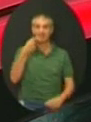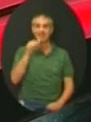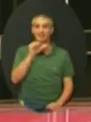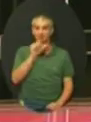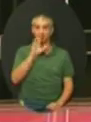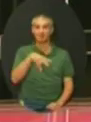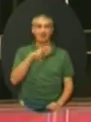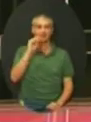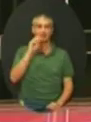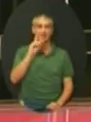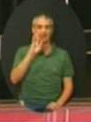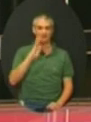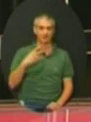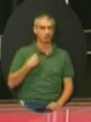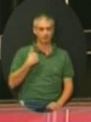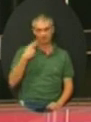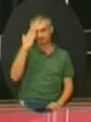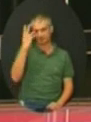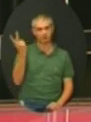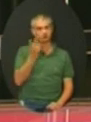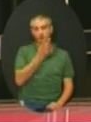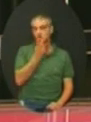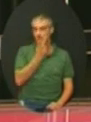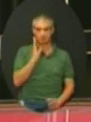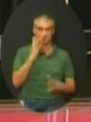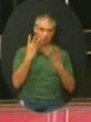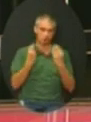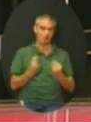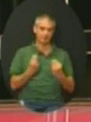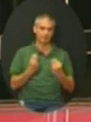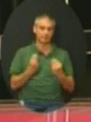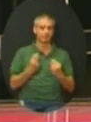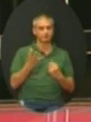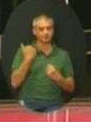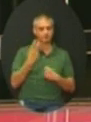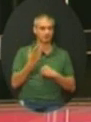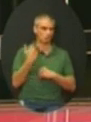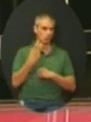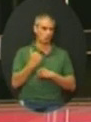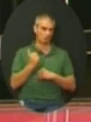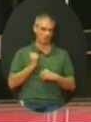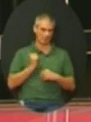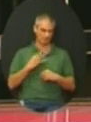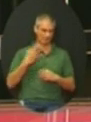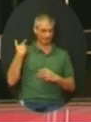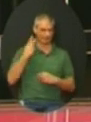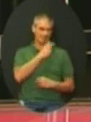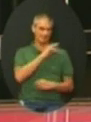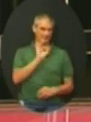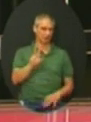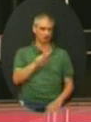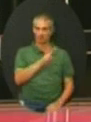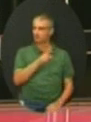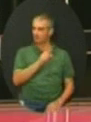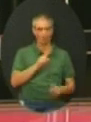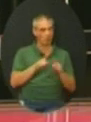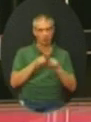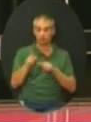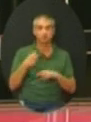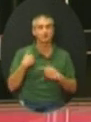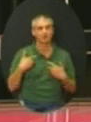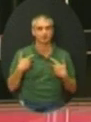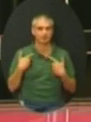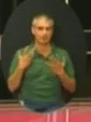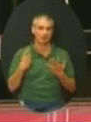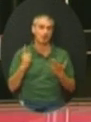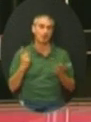איזנקוט ונדב בשב"כ, אני מכיר את שניהם היטב, היו פקודיי בעבר, הם לא כאלה, ואני